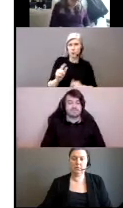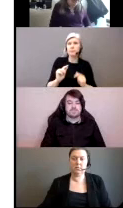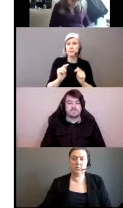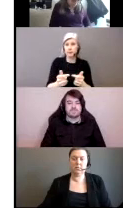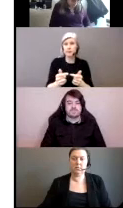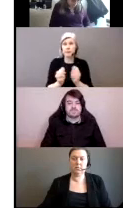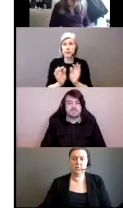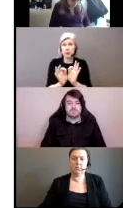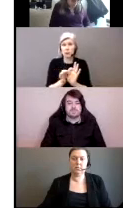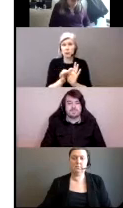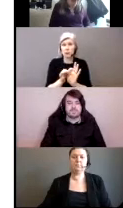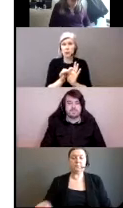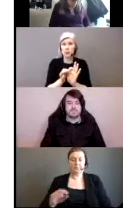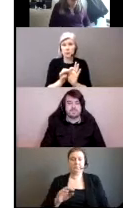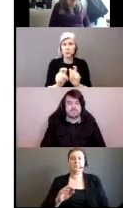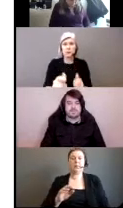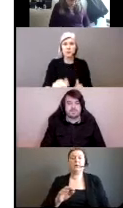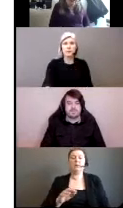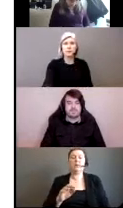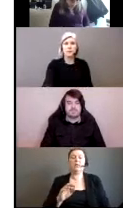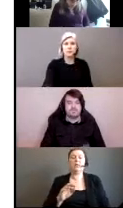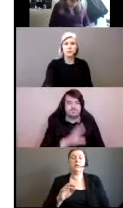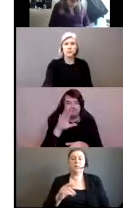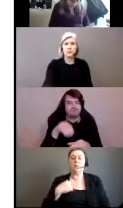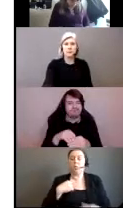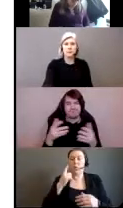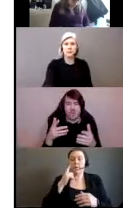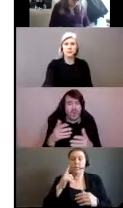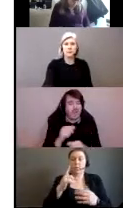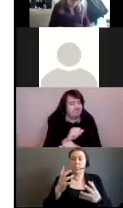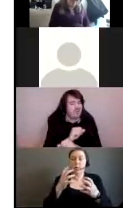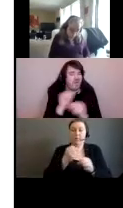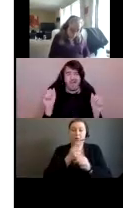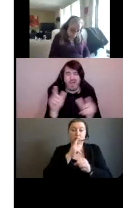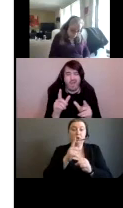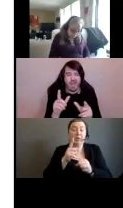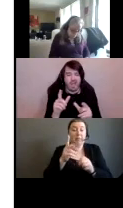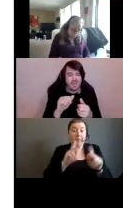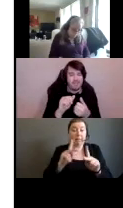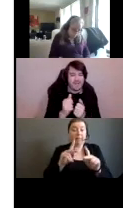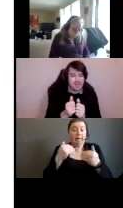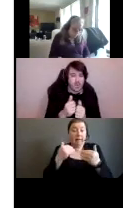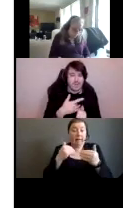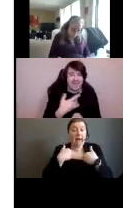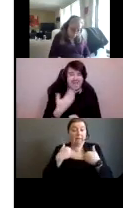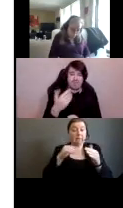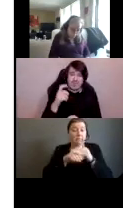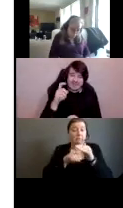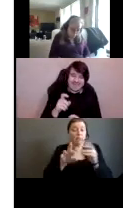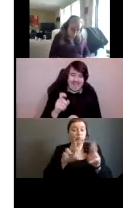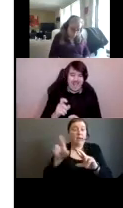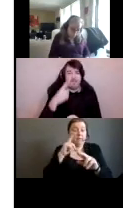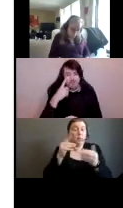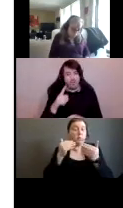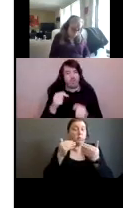Alors, cela comprend tout type d'adaptation nécessaire pour qu'une personne puisse être vaccinée. S'il vous plaît, juste nous